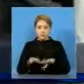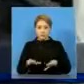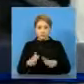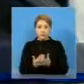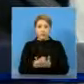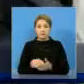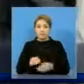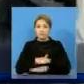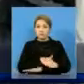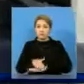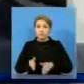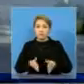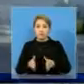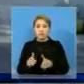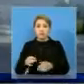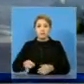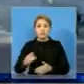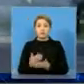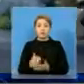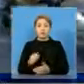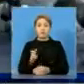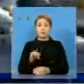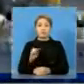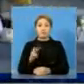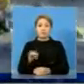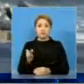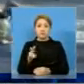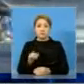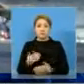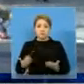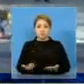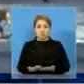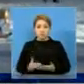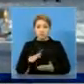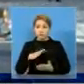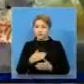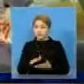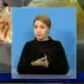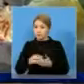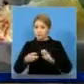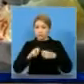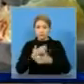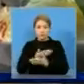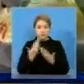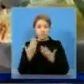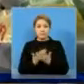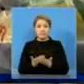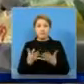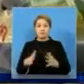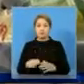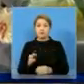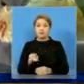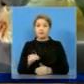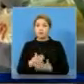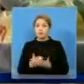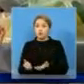на основных дорожных магистралях района, улицах Иманова и Мясоедова. Жители сетуют, что никому до их проблем дело нет. Более того, коммунальщики